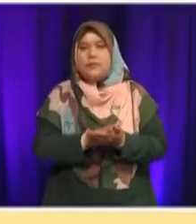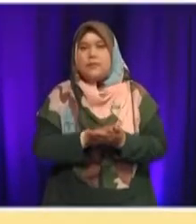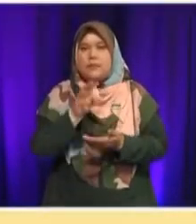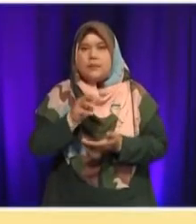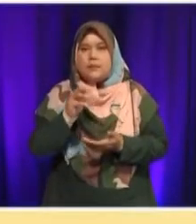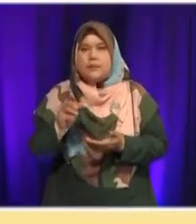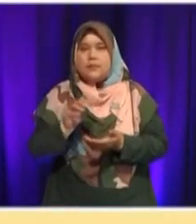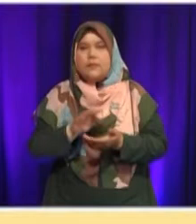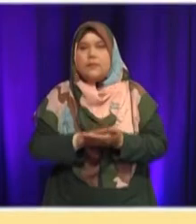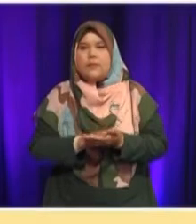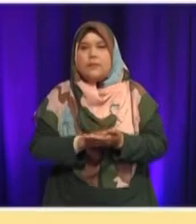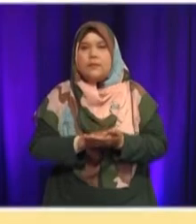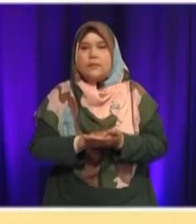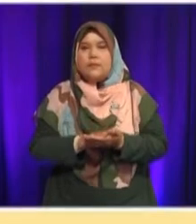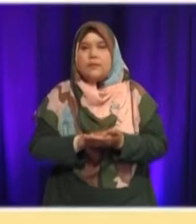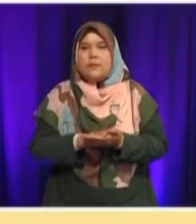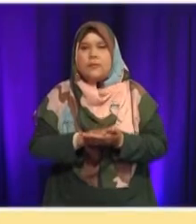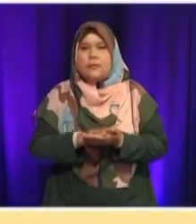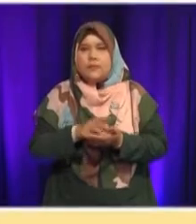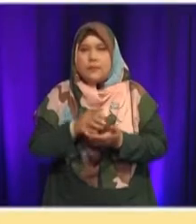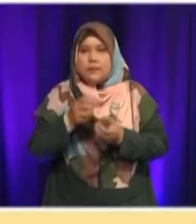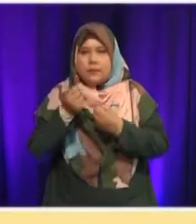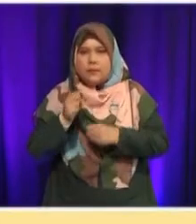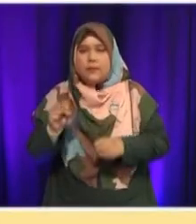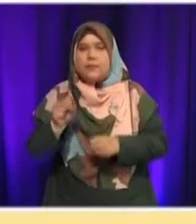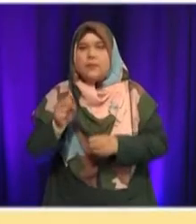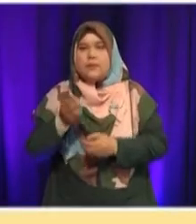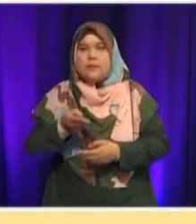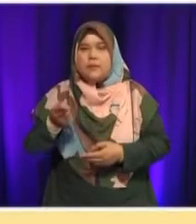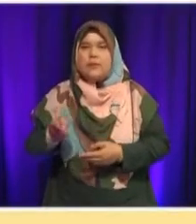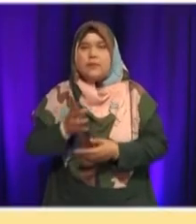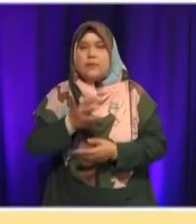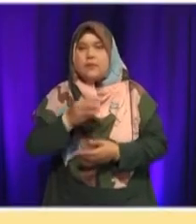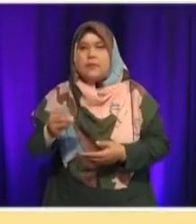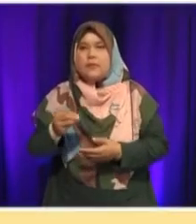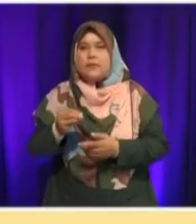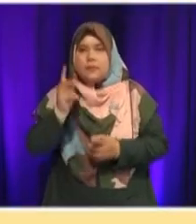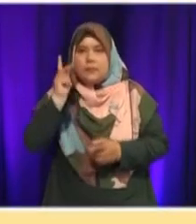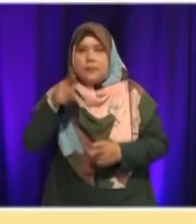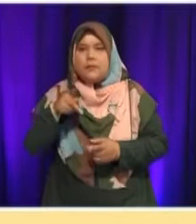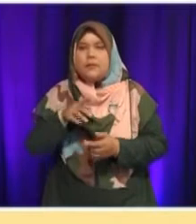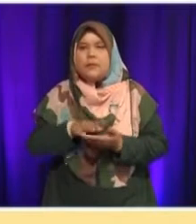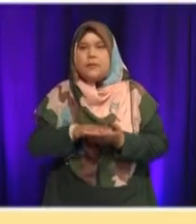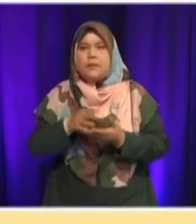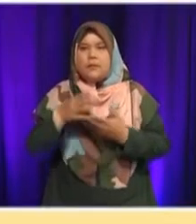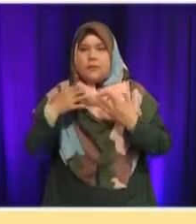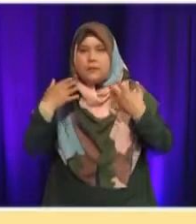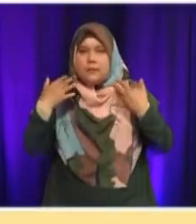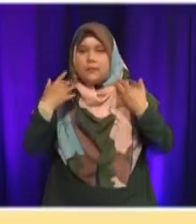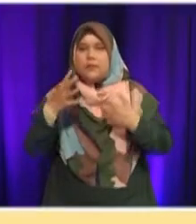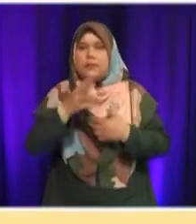menyedihkan bahan tadi dan juga memastikan bahwa bahan mentah yang dipilih adalah segala dan